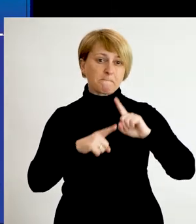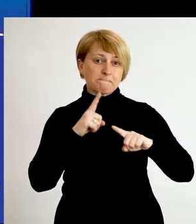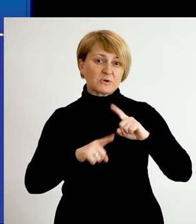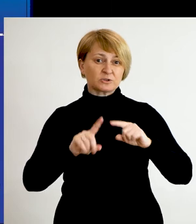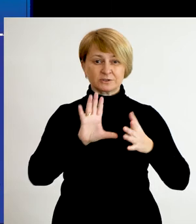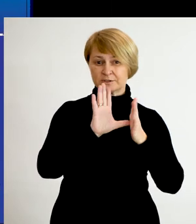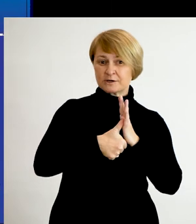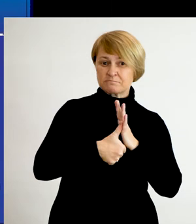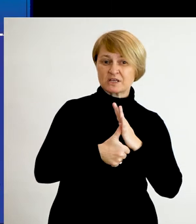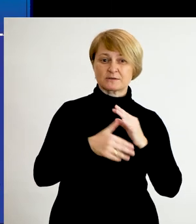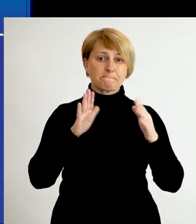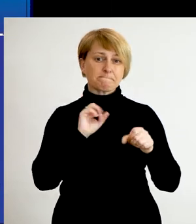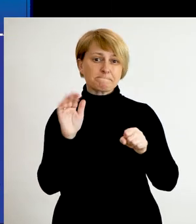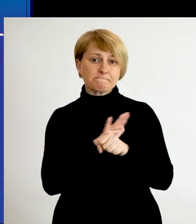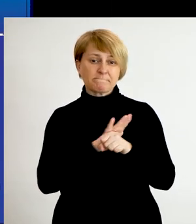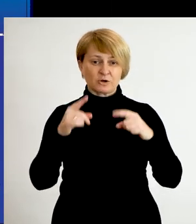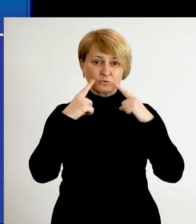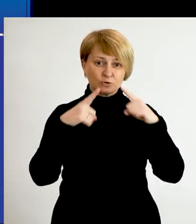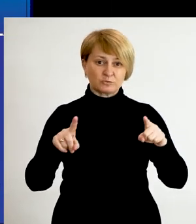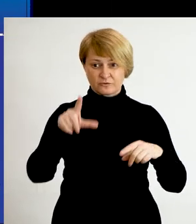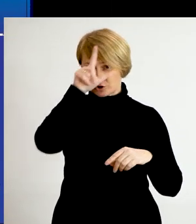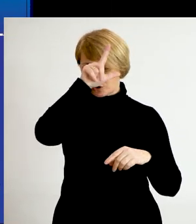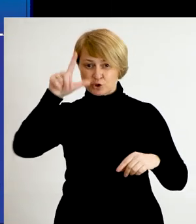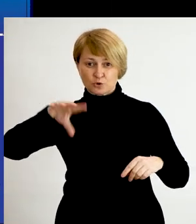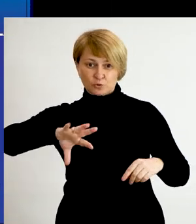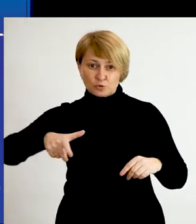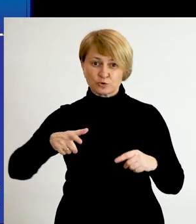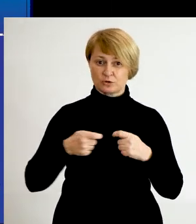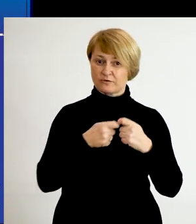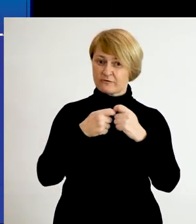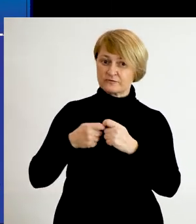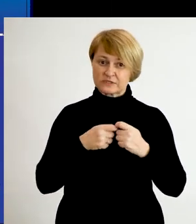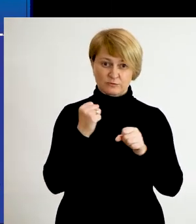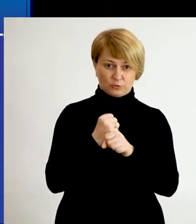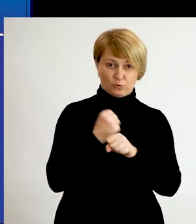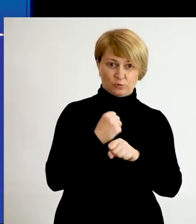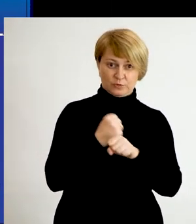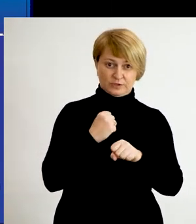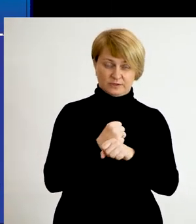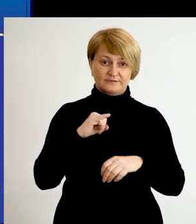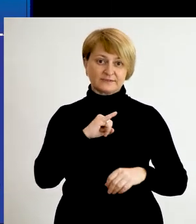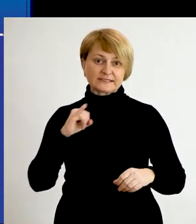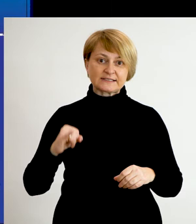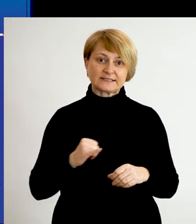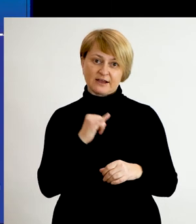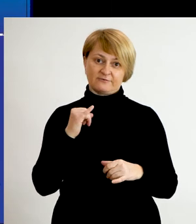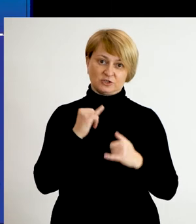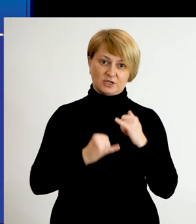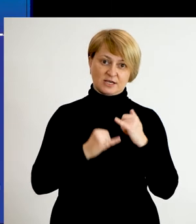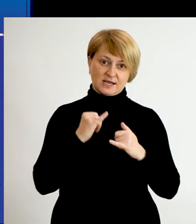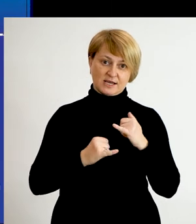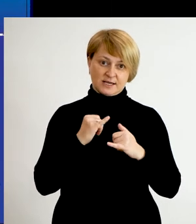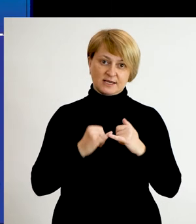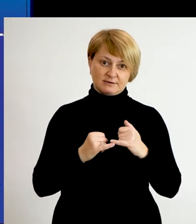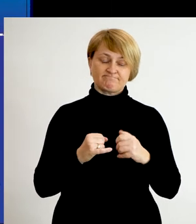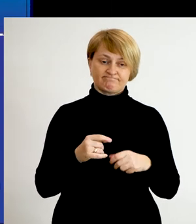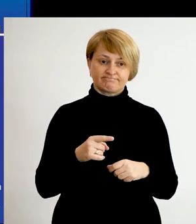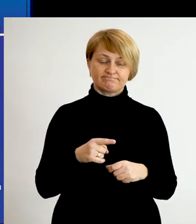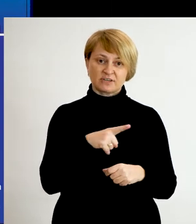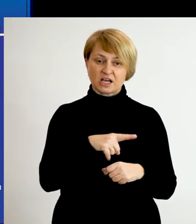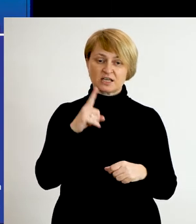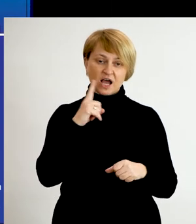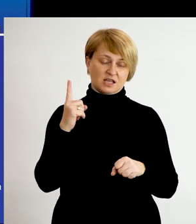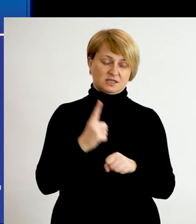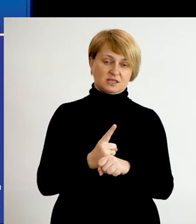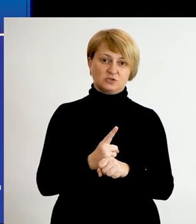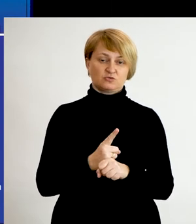którymi współpracujemy, z którymi prowadzimy sprawy miasta, i rozwiązanie związane z zwiększonym deficytem budżetu jest po prostu